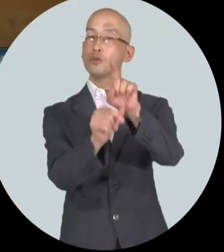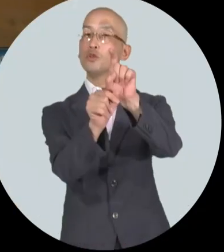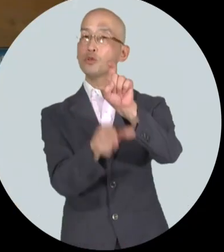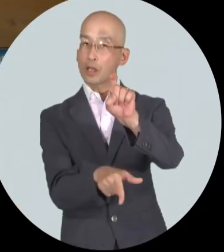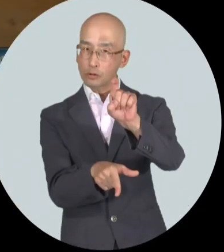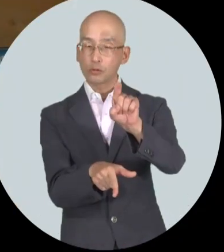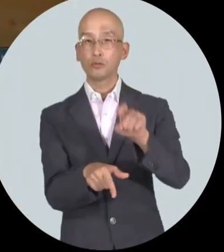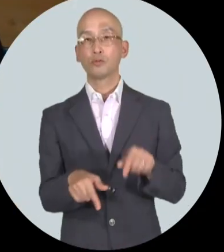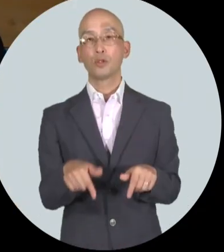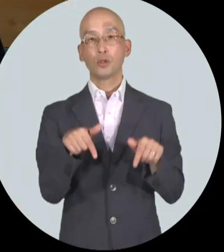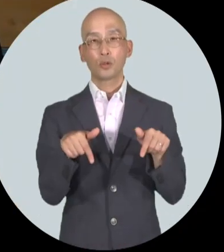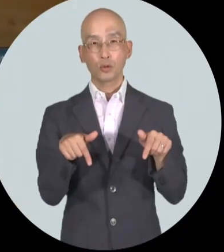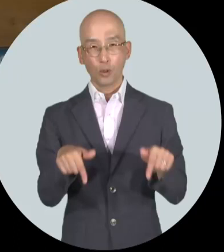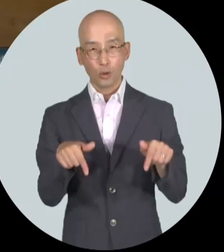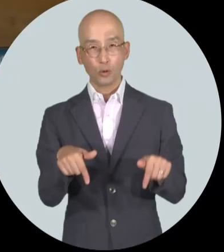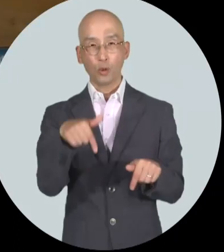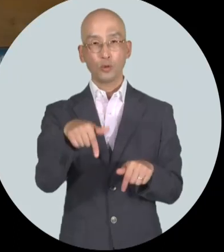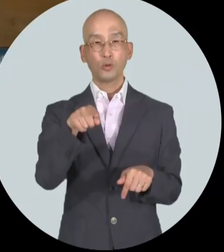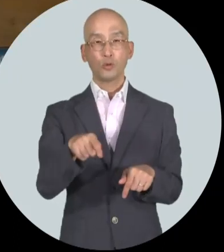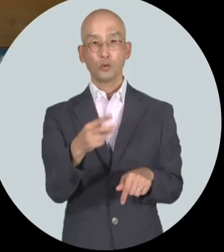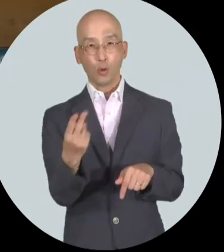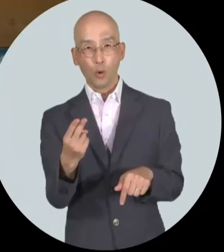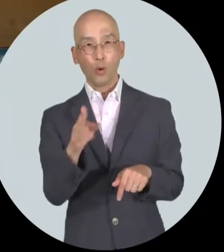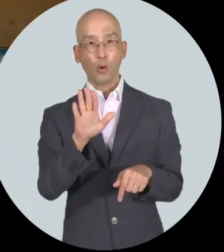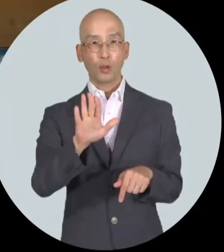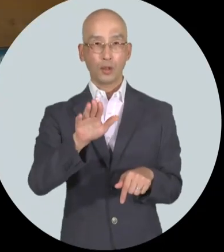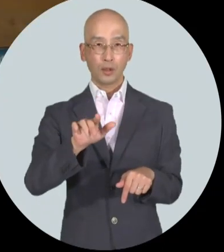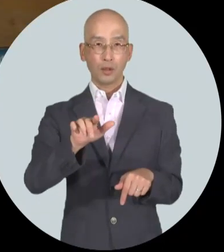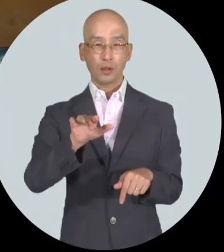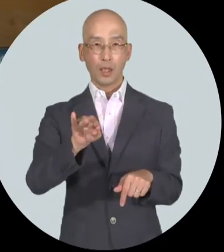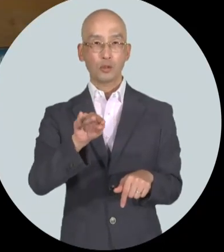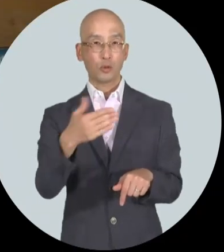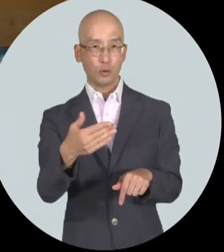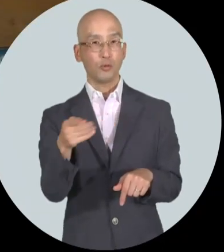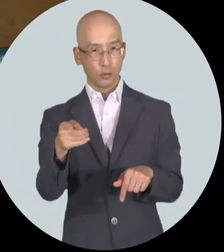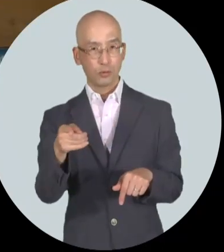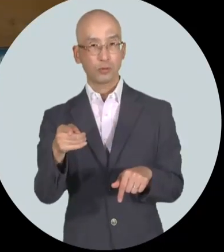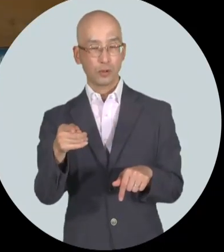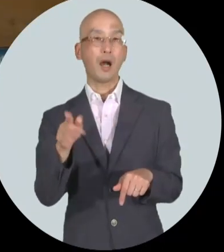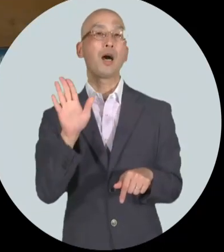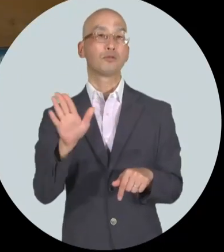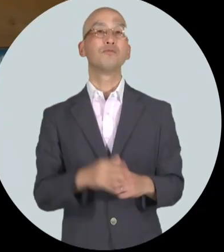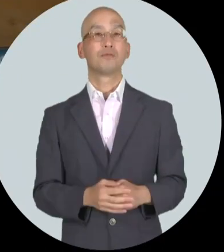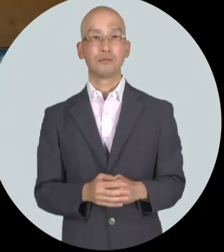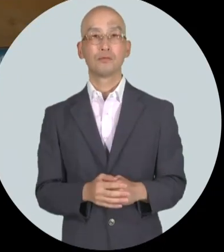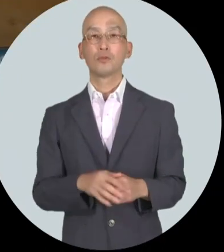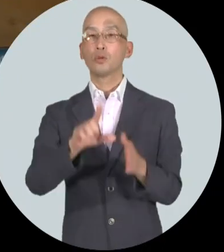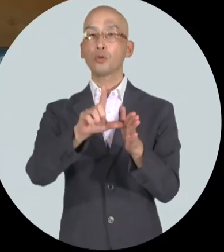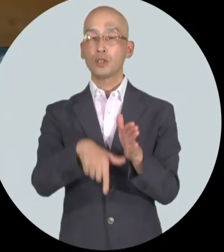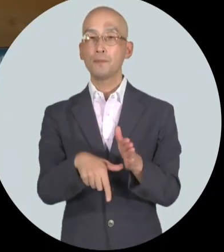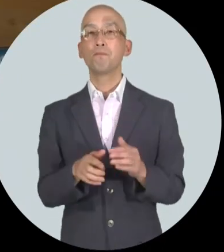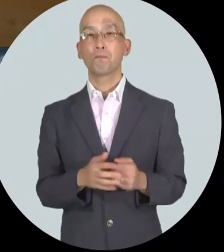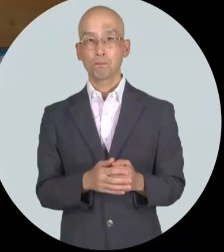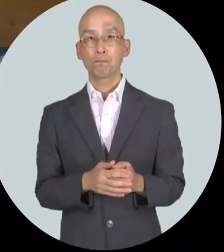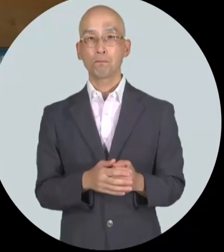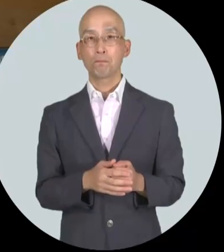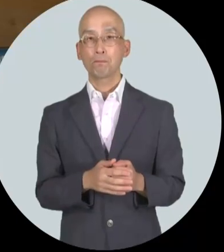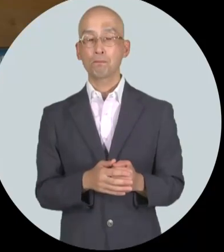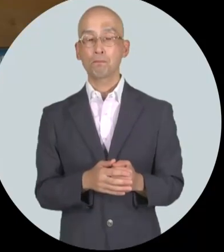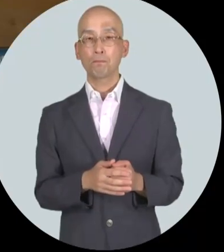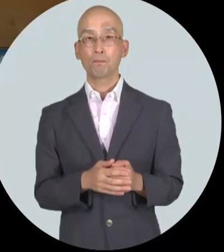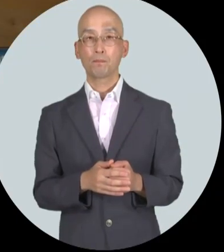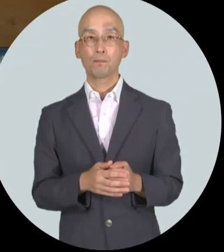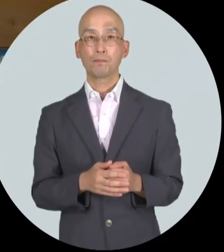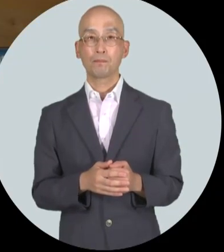に京都フードテックエキスポ2023を開催いたしますが、その時にそれに合わ